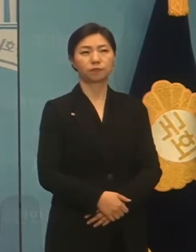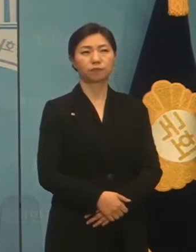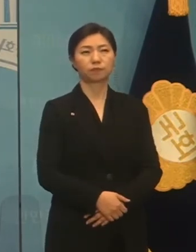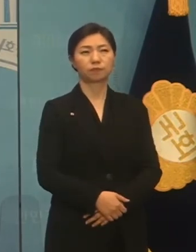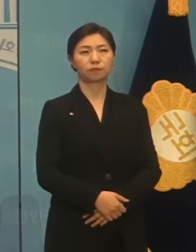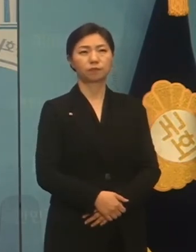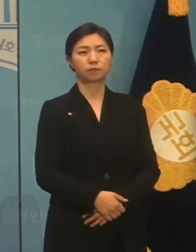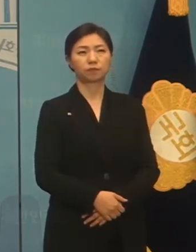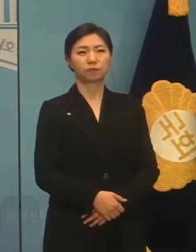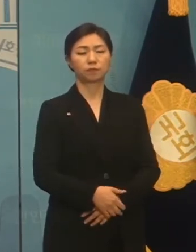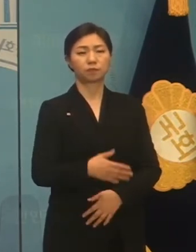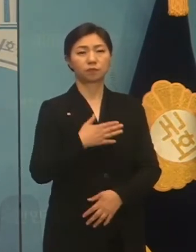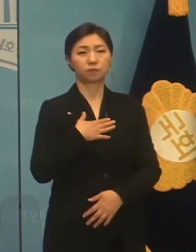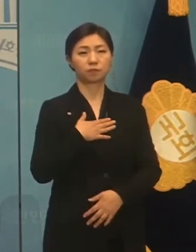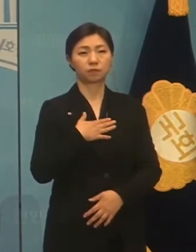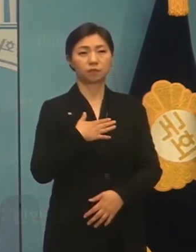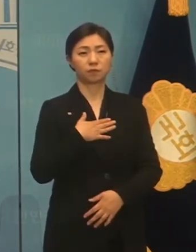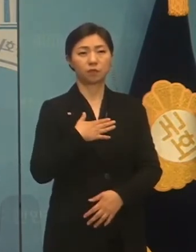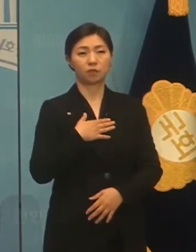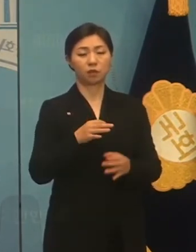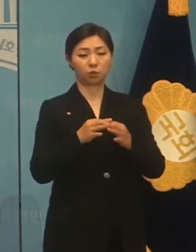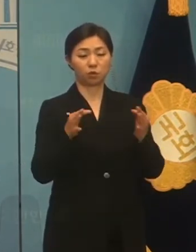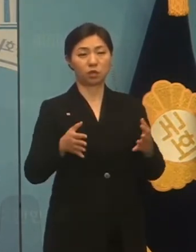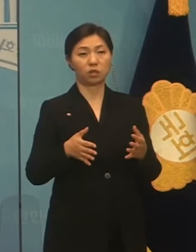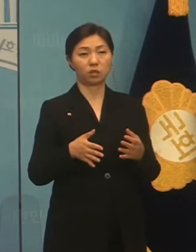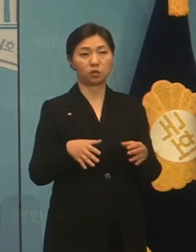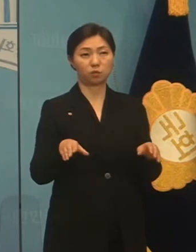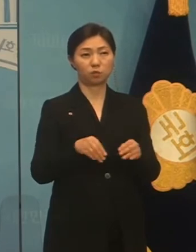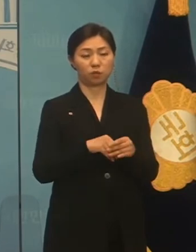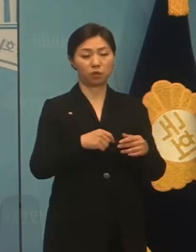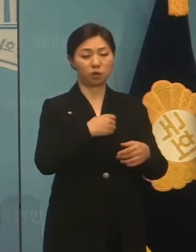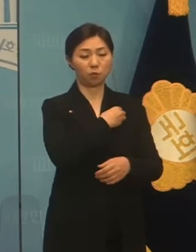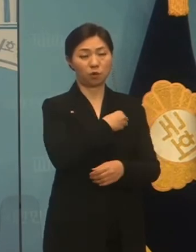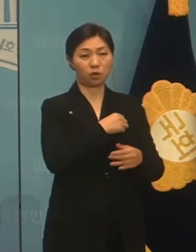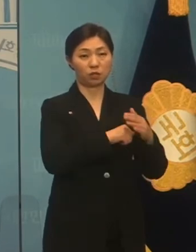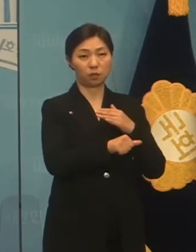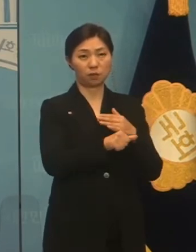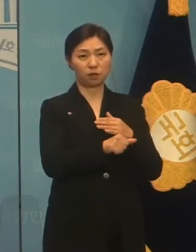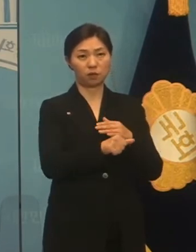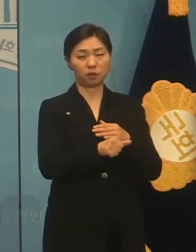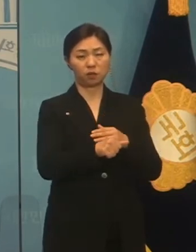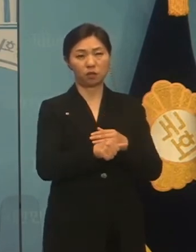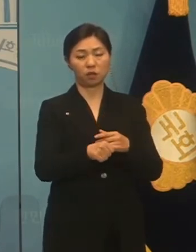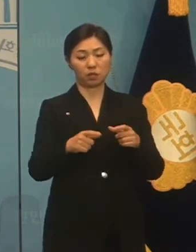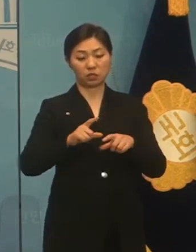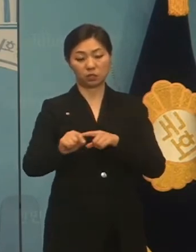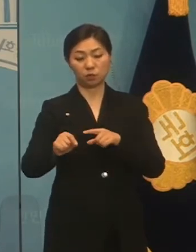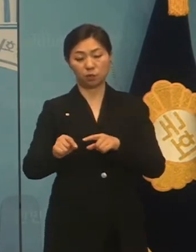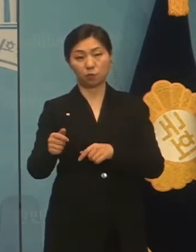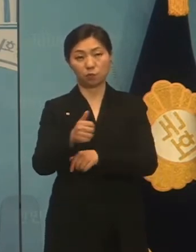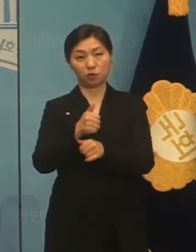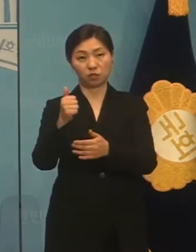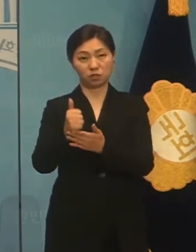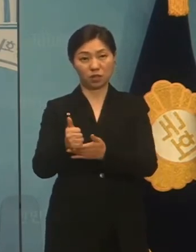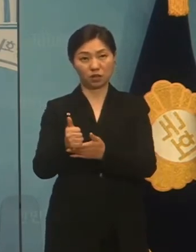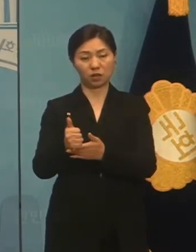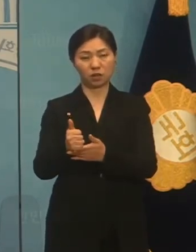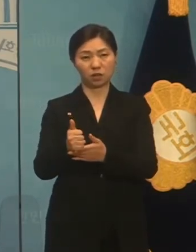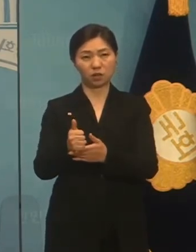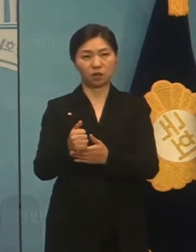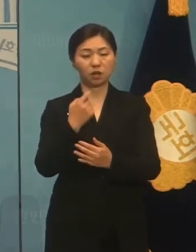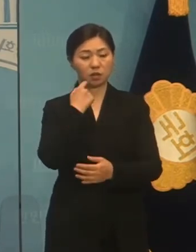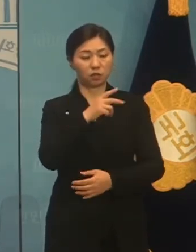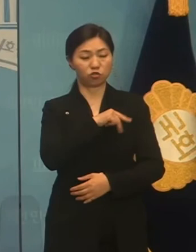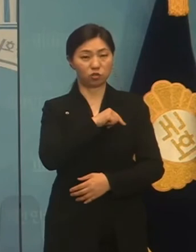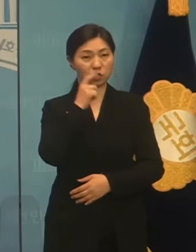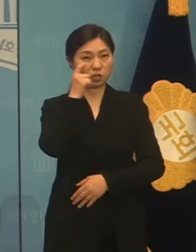저는 그동안 우리 당의 수석대변인, 원내대변인, 도당위원장, 국회 기획재정위원회